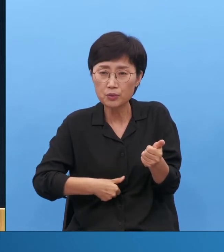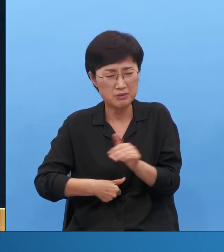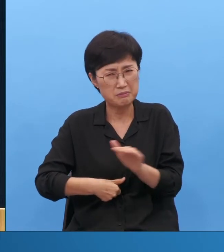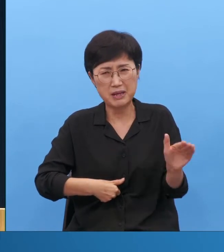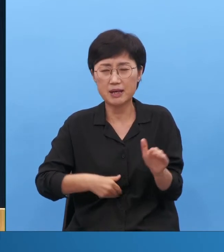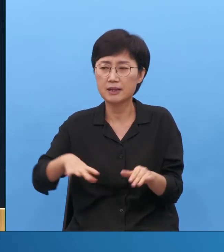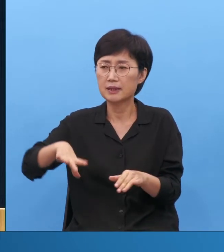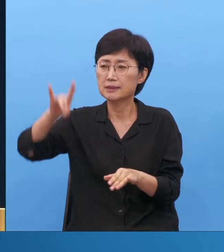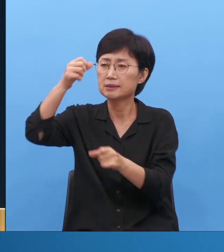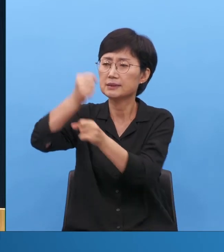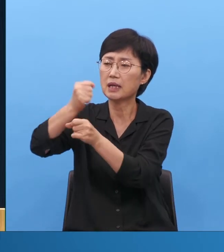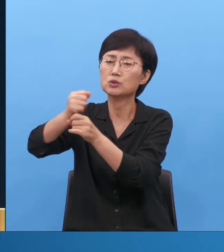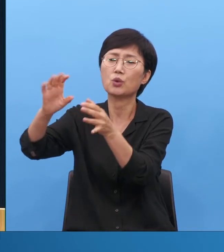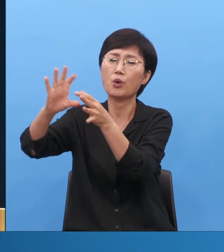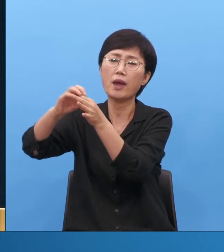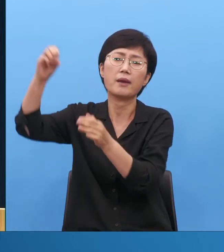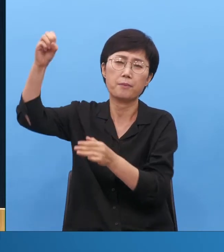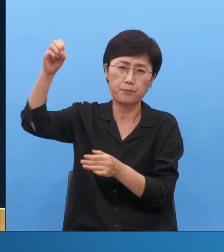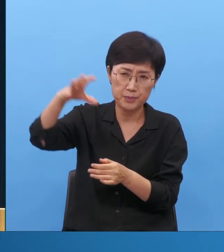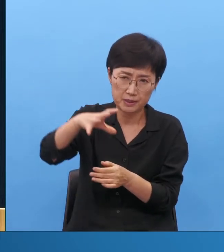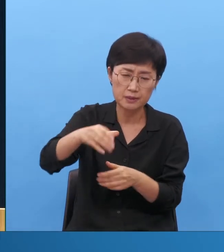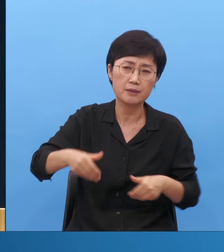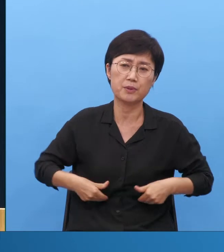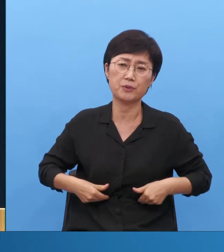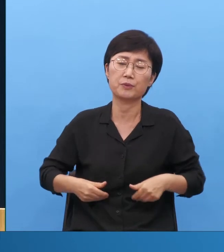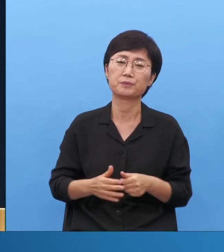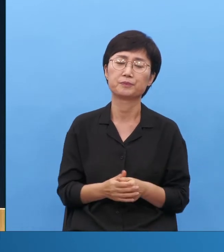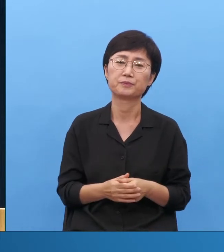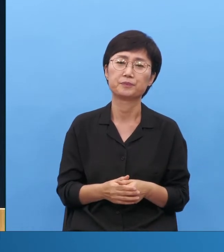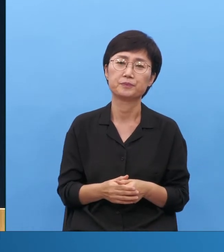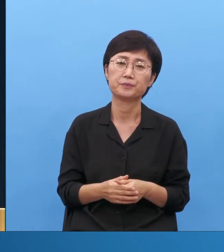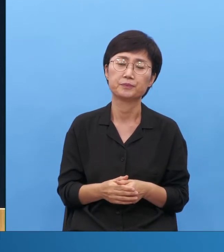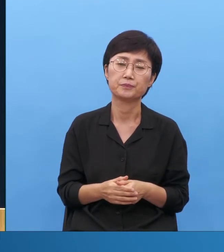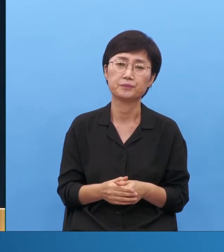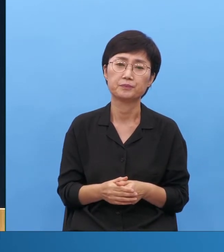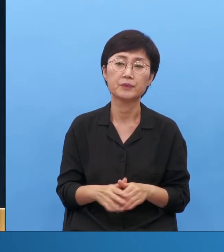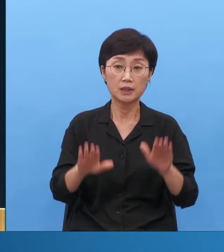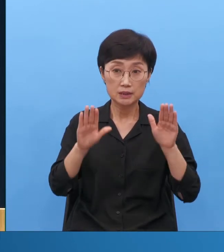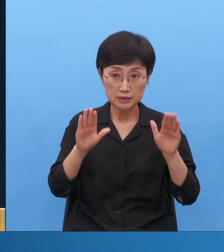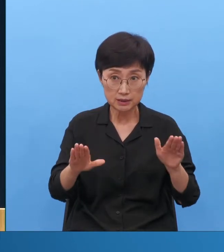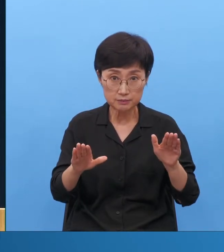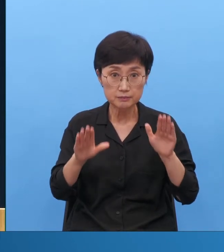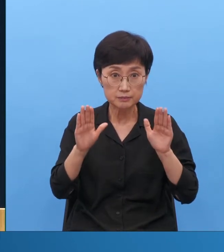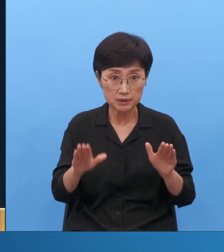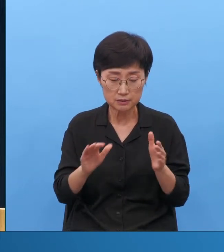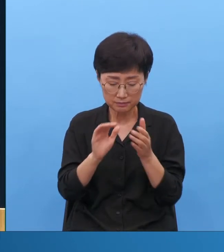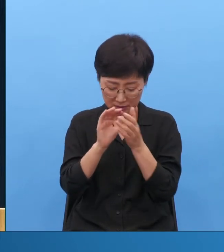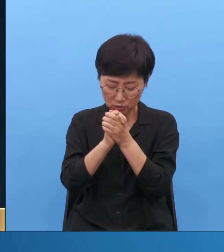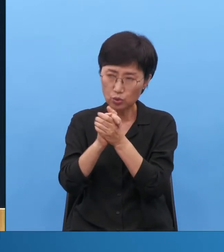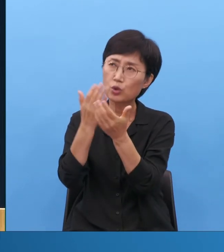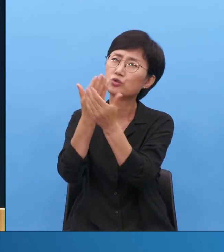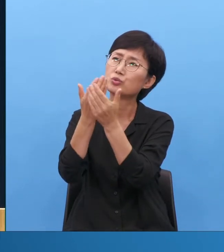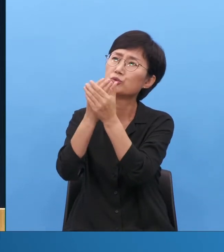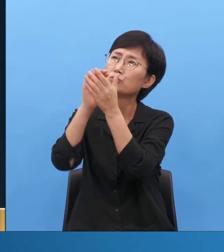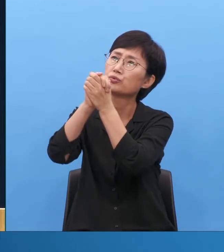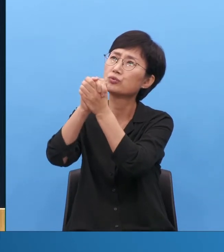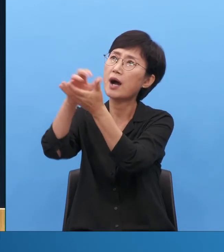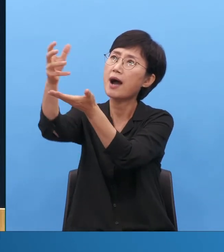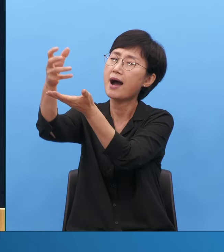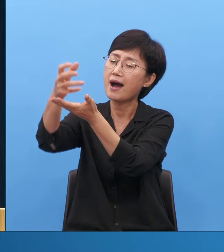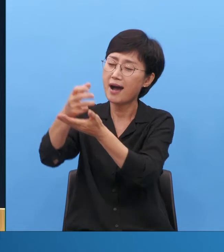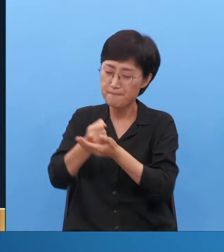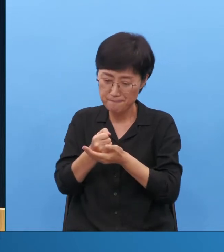dark path, you need a lamp. In the same way, more than that, what we need is a light of creation. 지금 이 시간을 기도로 받을 수 있고요. 기도로 전달할 수 있어요. We can receive this